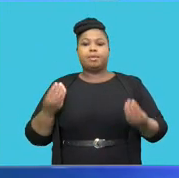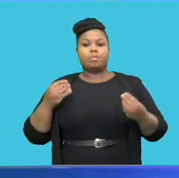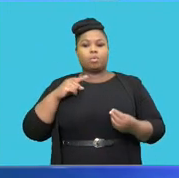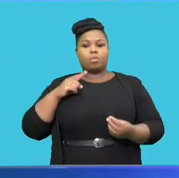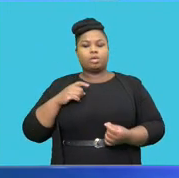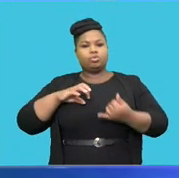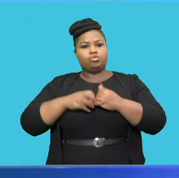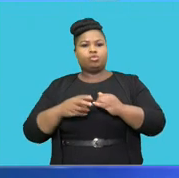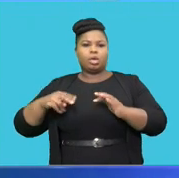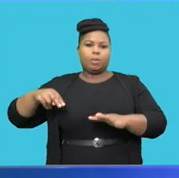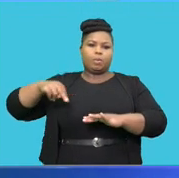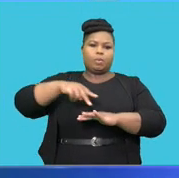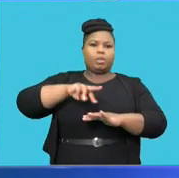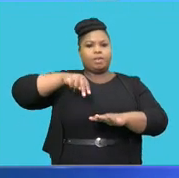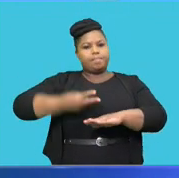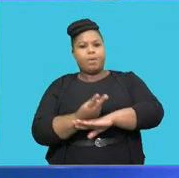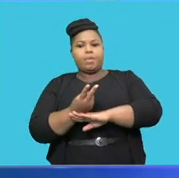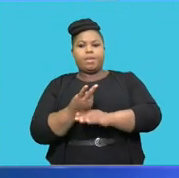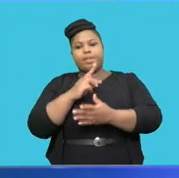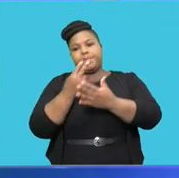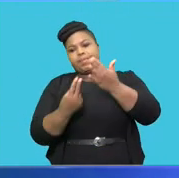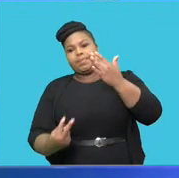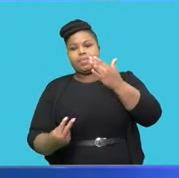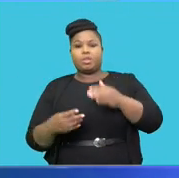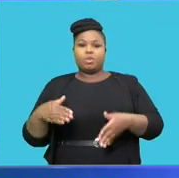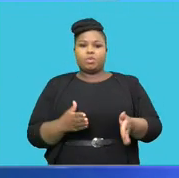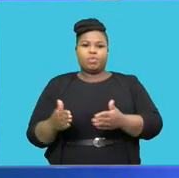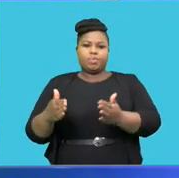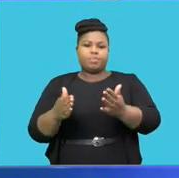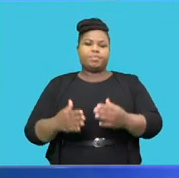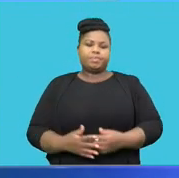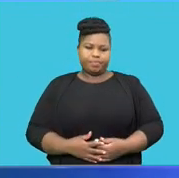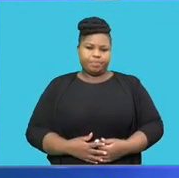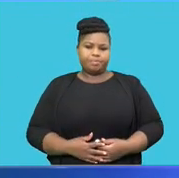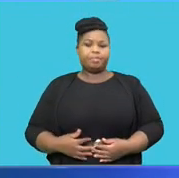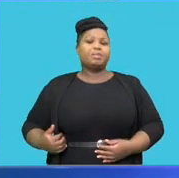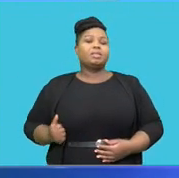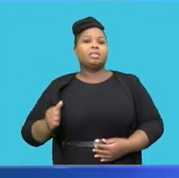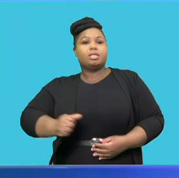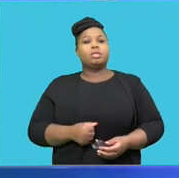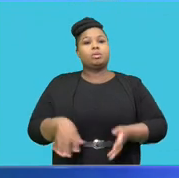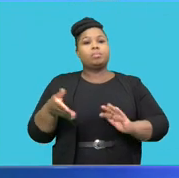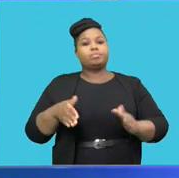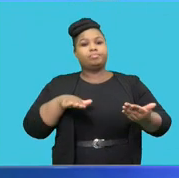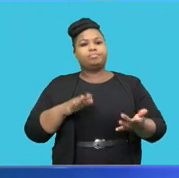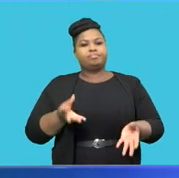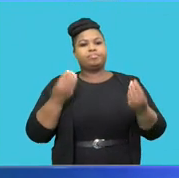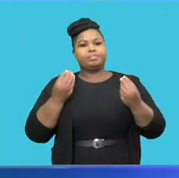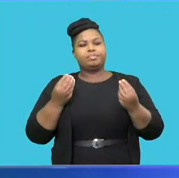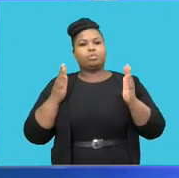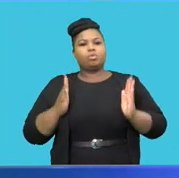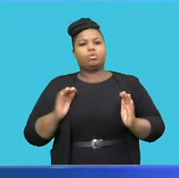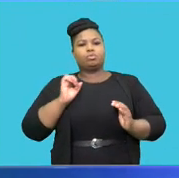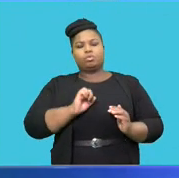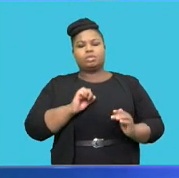bezama ukwela umfula ngenkathi eshelela ewela phakathi kulo mfula obudla izindwana. Umzimba wakhe utholakale namhlanje ekuseni